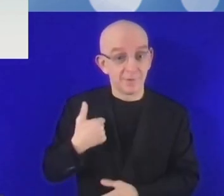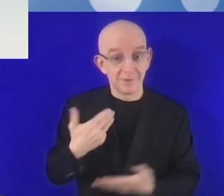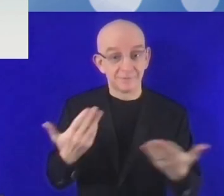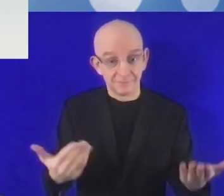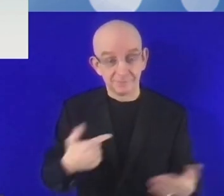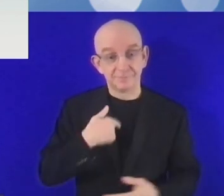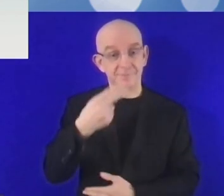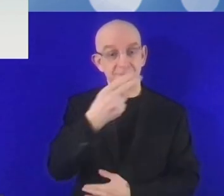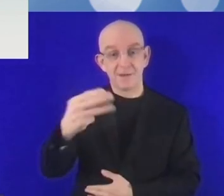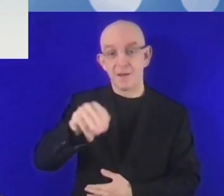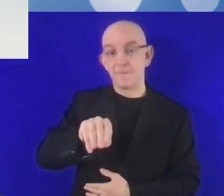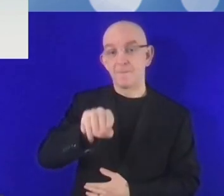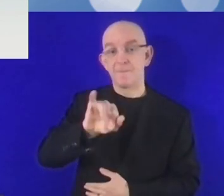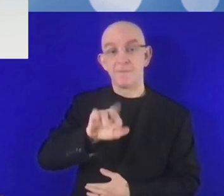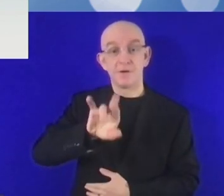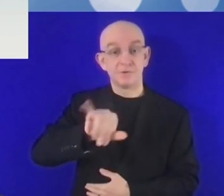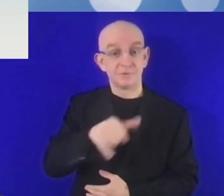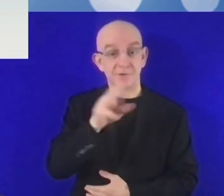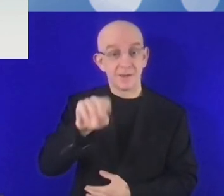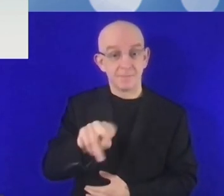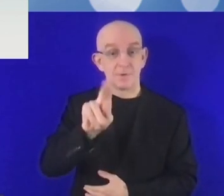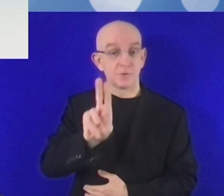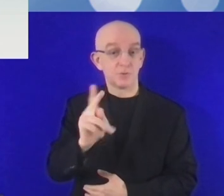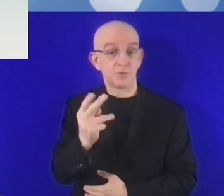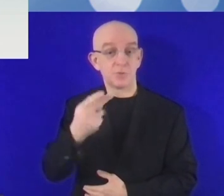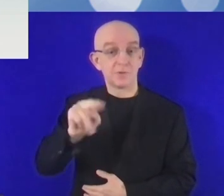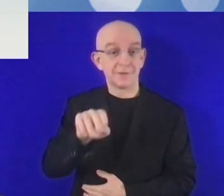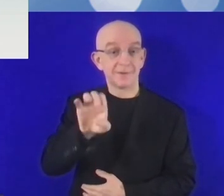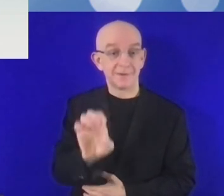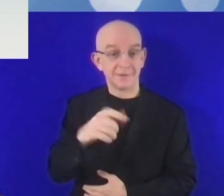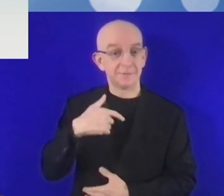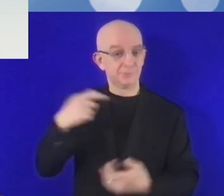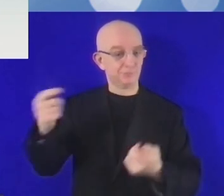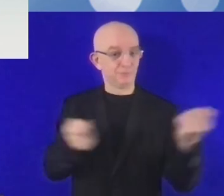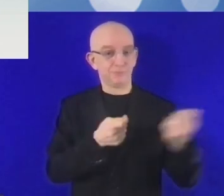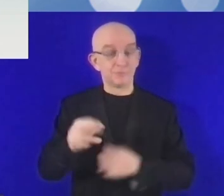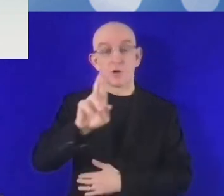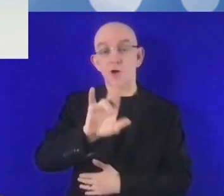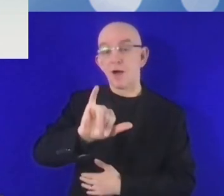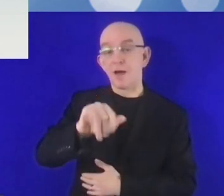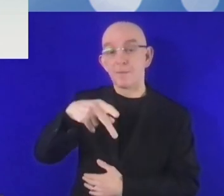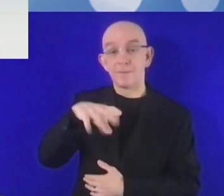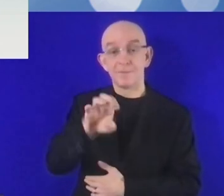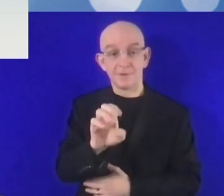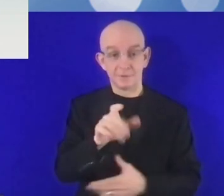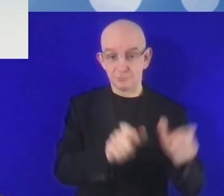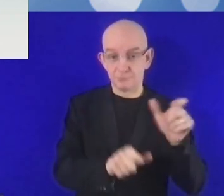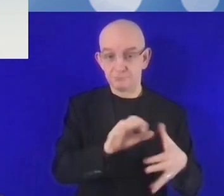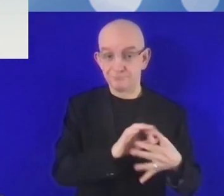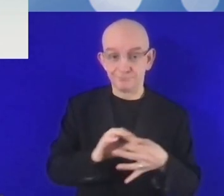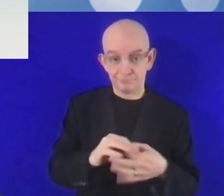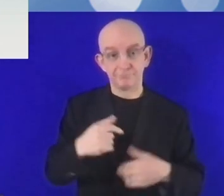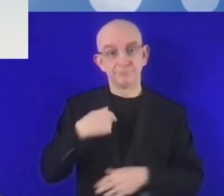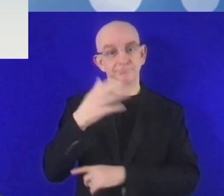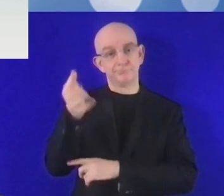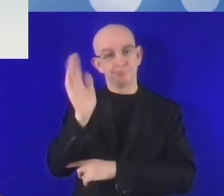欢迎在卡托维兹和在线的所有的参与者。我叫 Miriam Kuna， 我是 RIPE 组